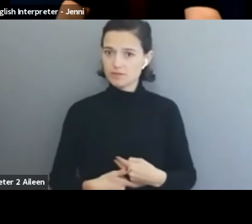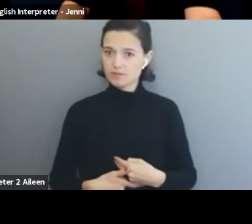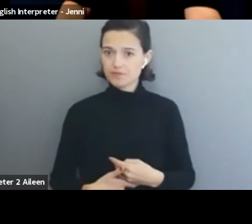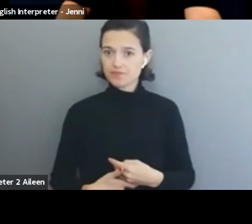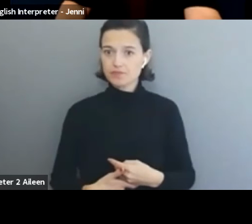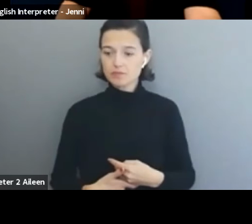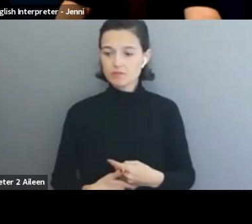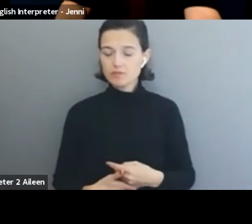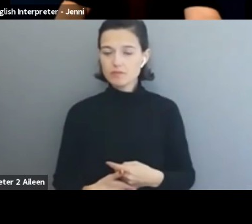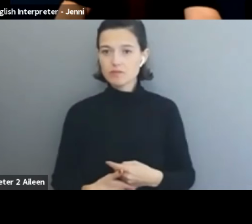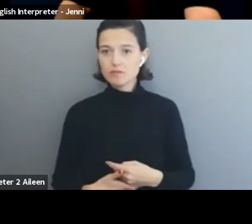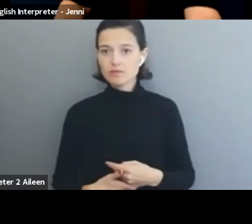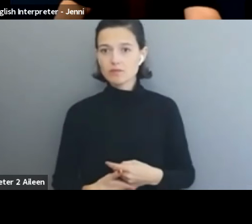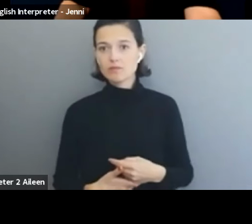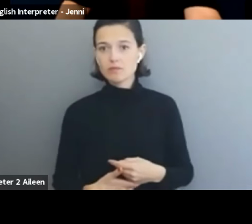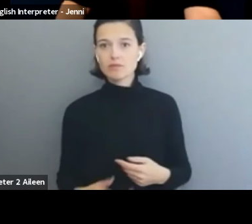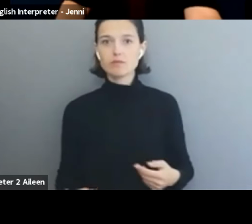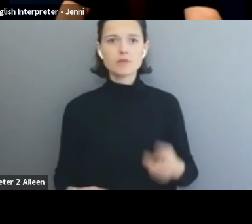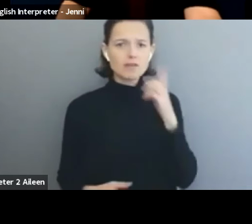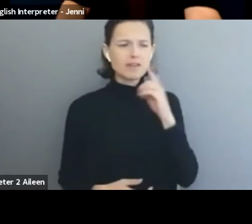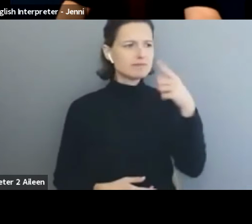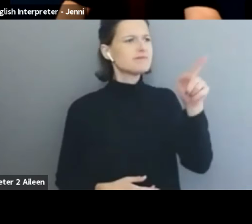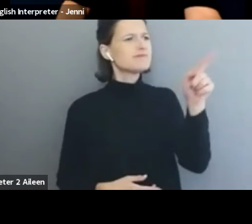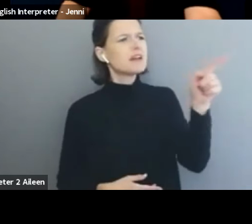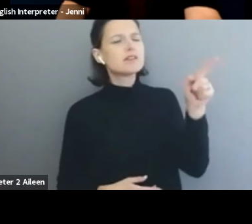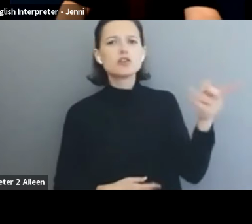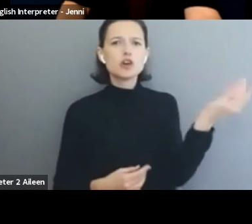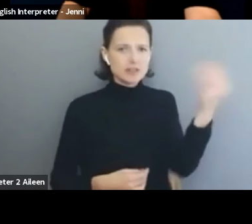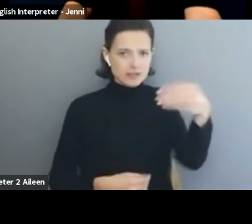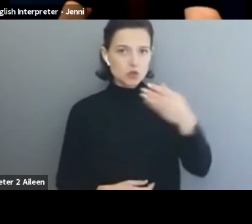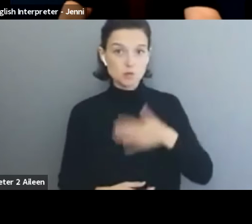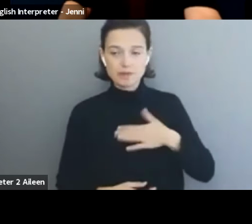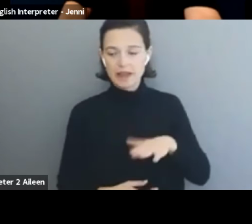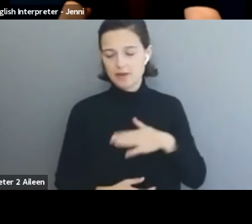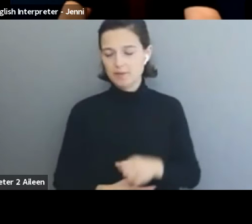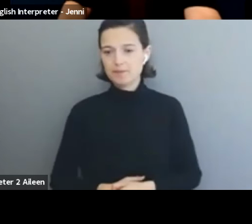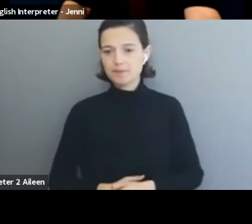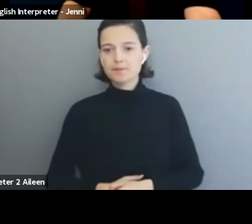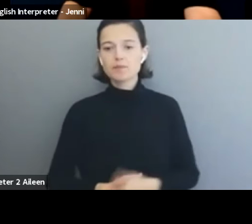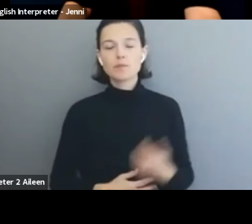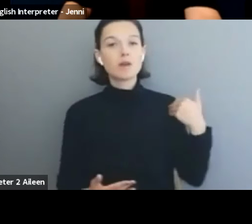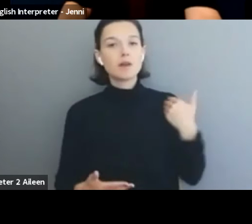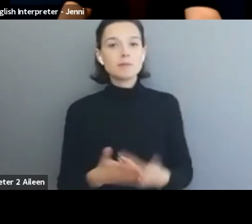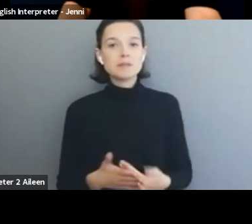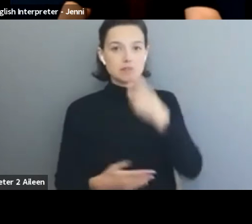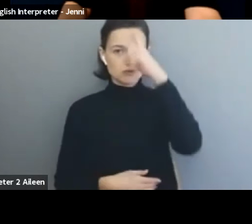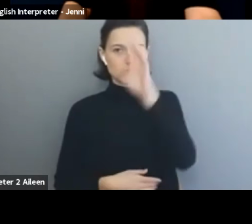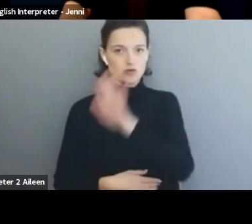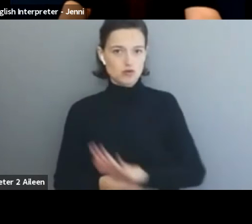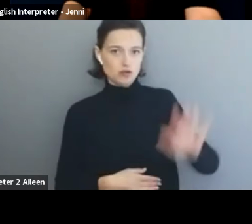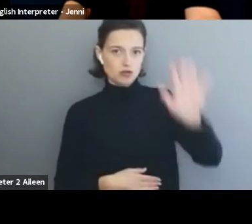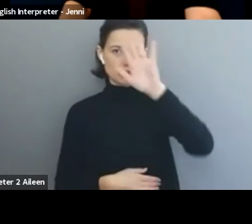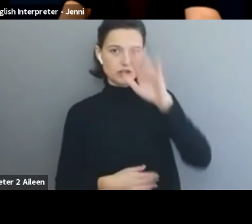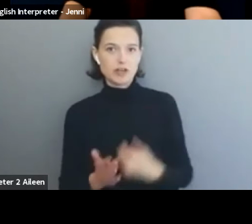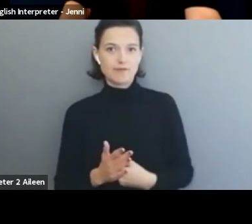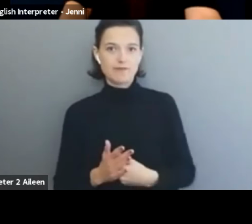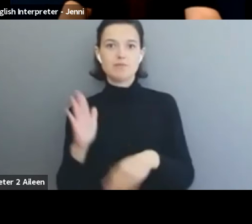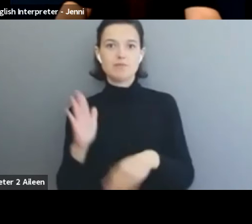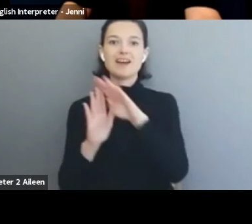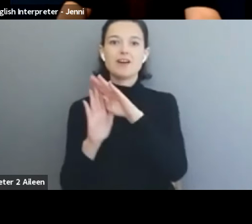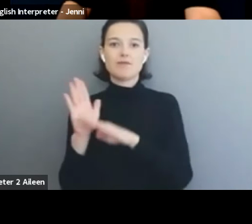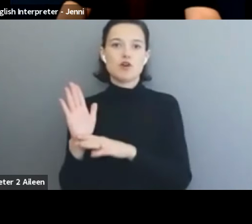vielleicht noch ergänzen, wenn er genauere Kenntnisse hat. Grundlegend ist es so, dass es bislang in Deutschland eben noch nicht diese Verordnung gibt, die das